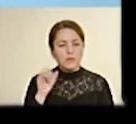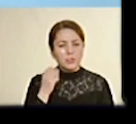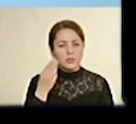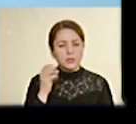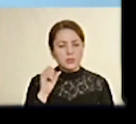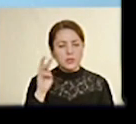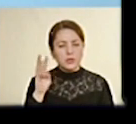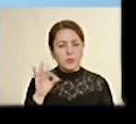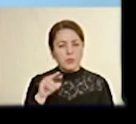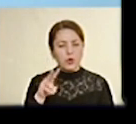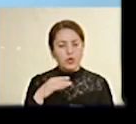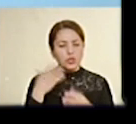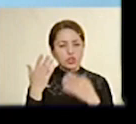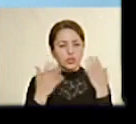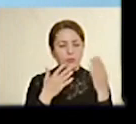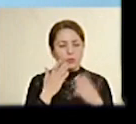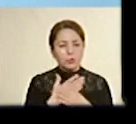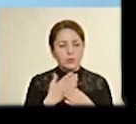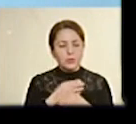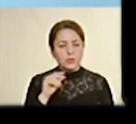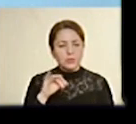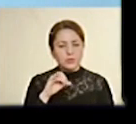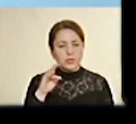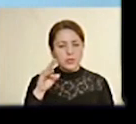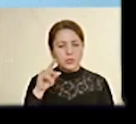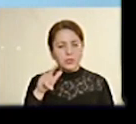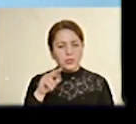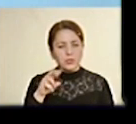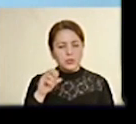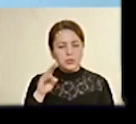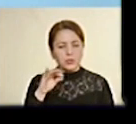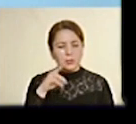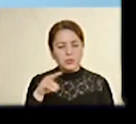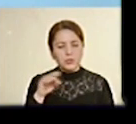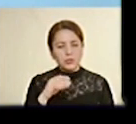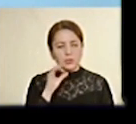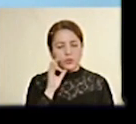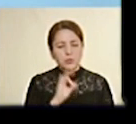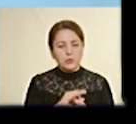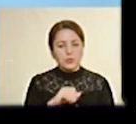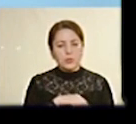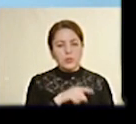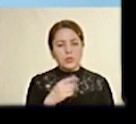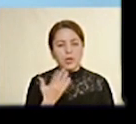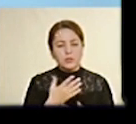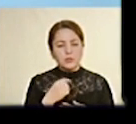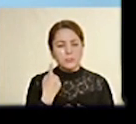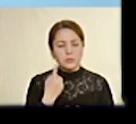shamol yordamida changlanadi kabi javoblar. Bulardan siz qaysi birini tanladingiz?